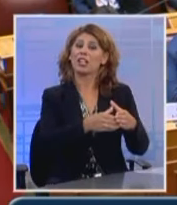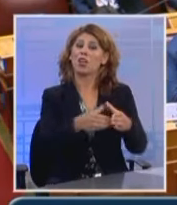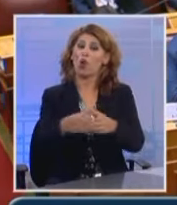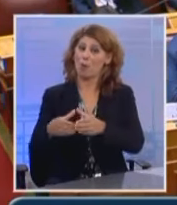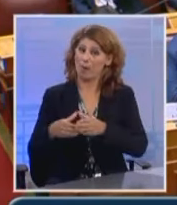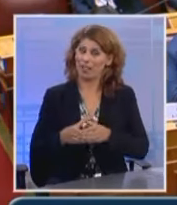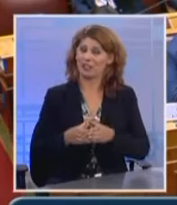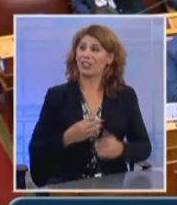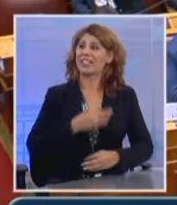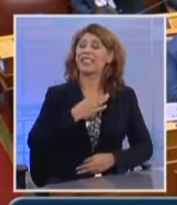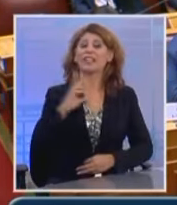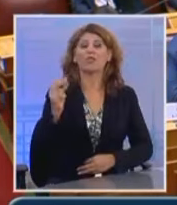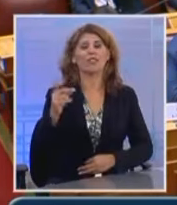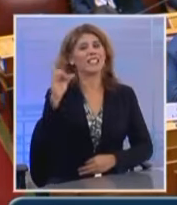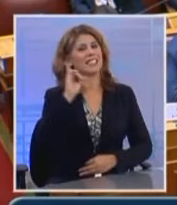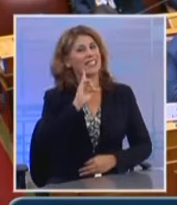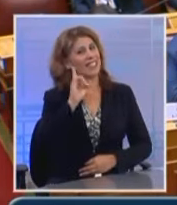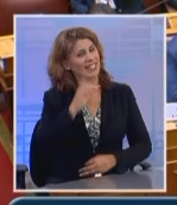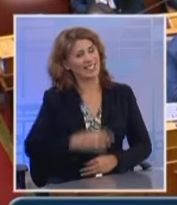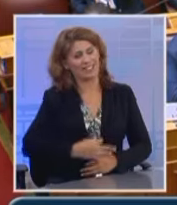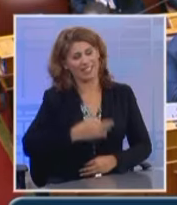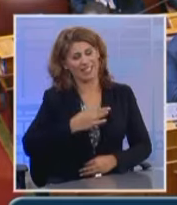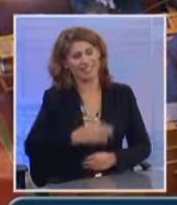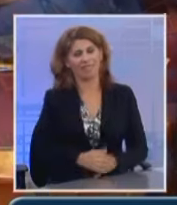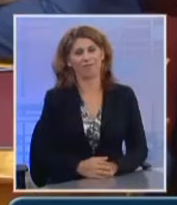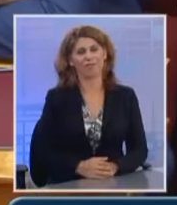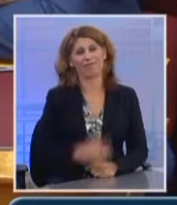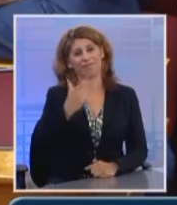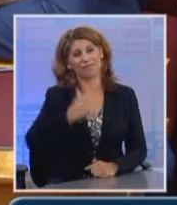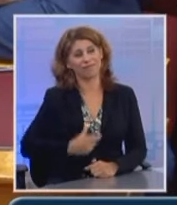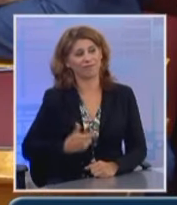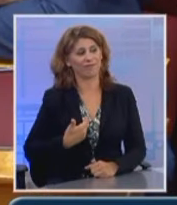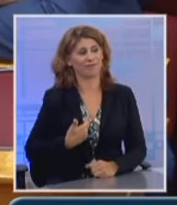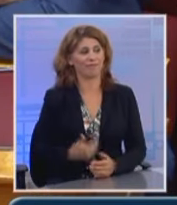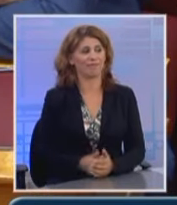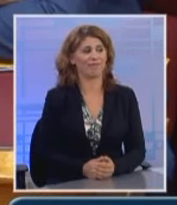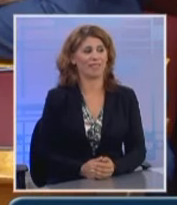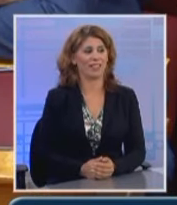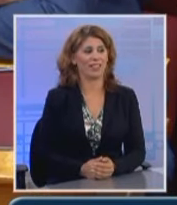βουλευτές, κυρίες και κύριοι, είμαι πάρα πολύ